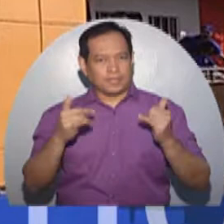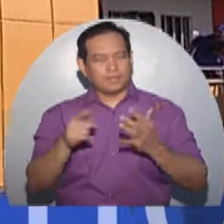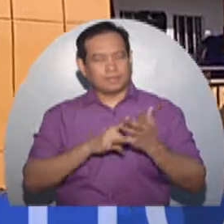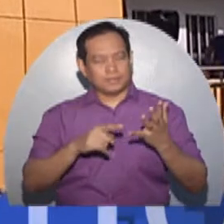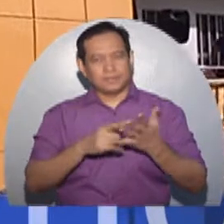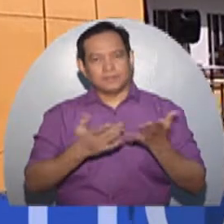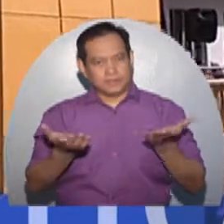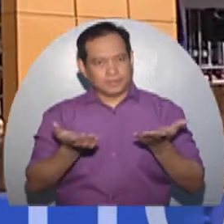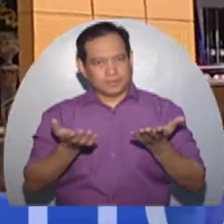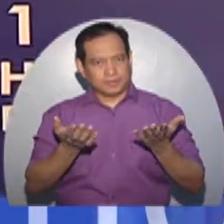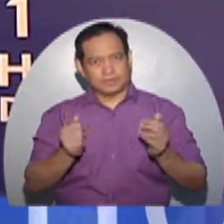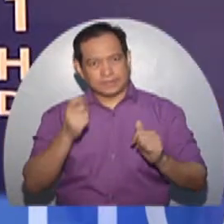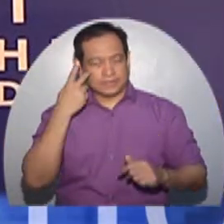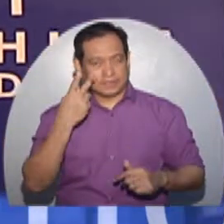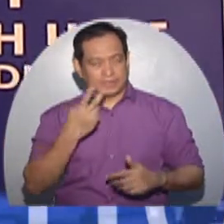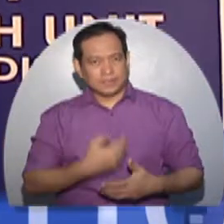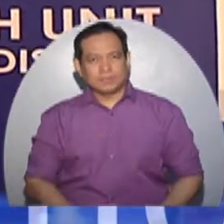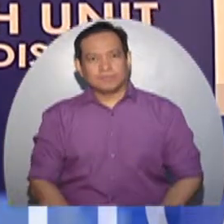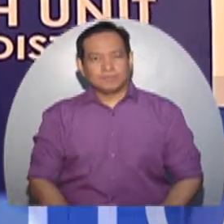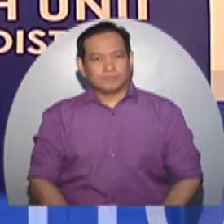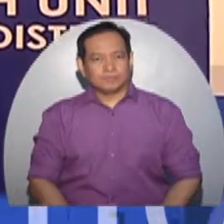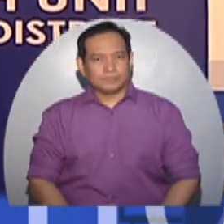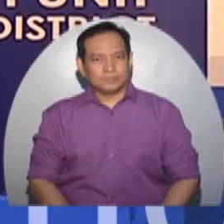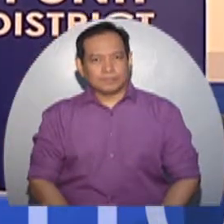At eto na siya ngayon.